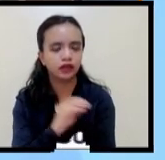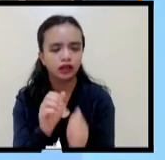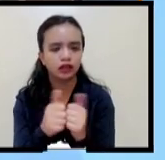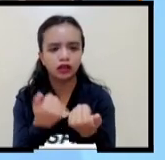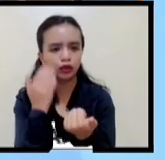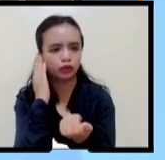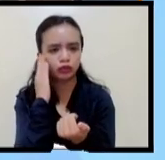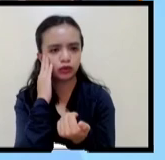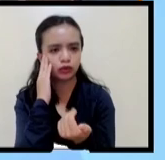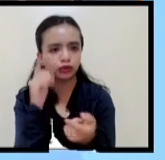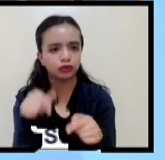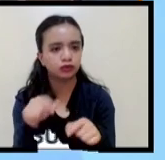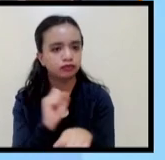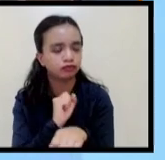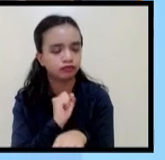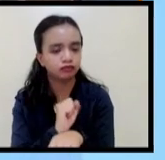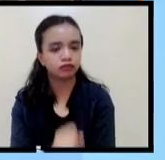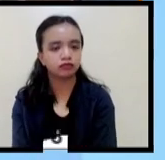ito?